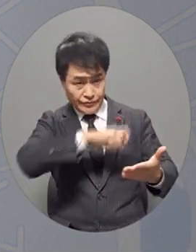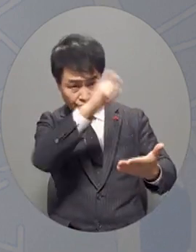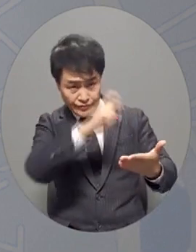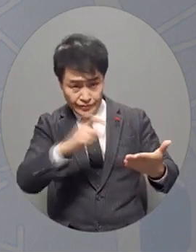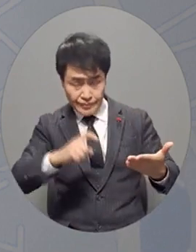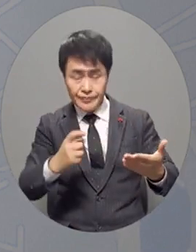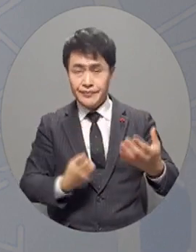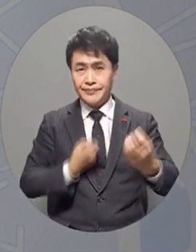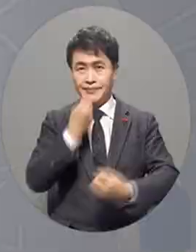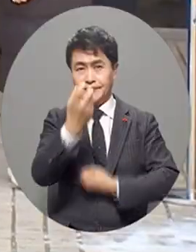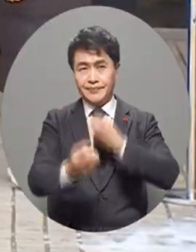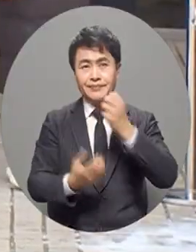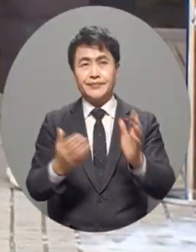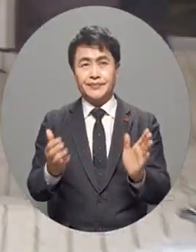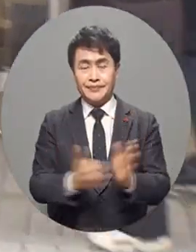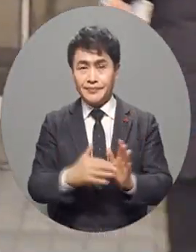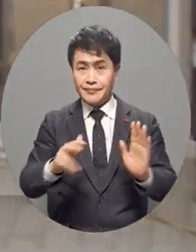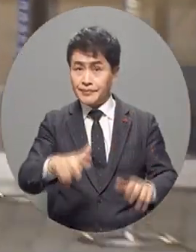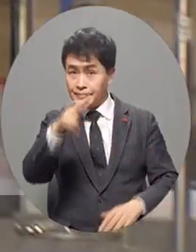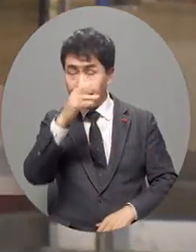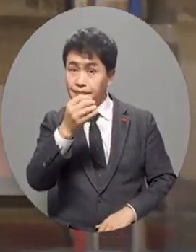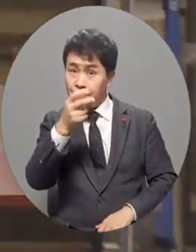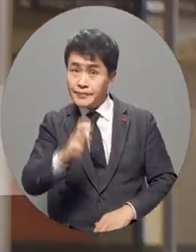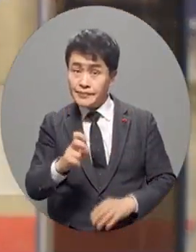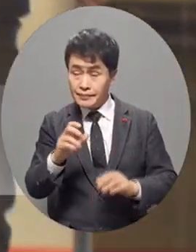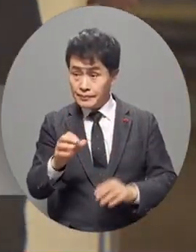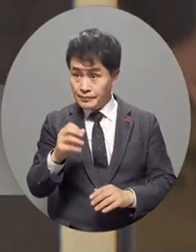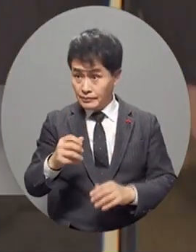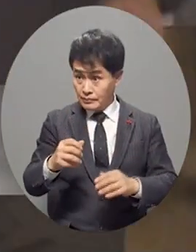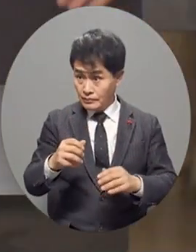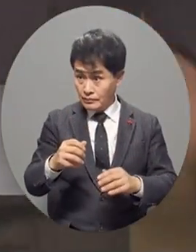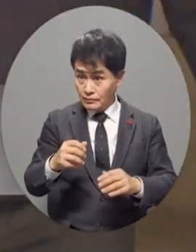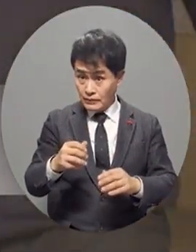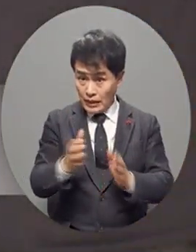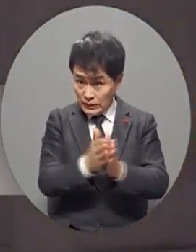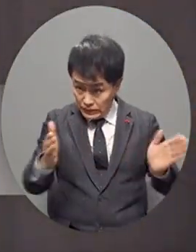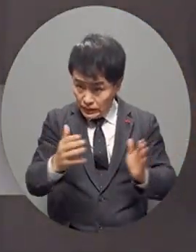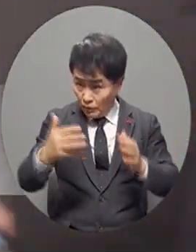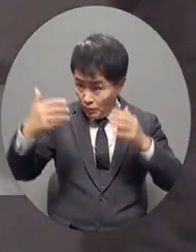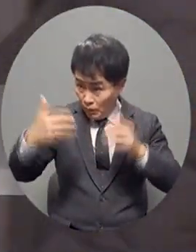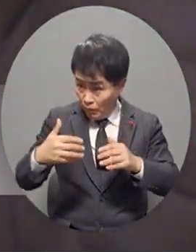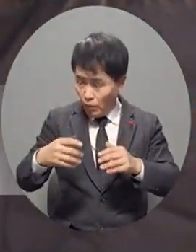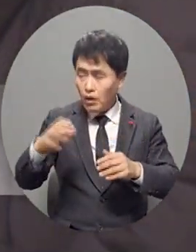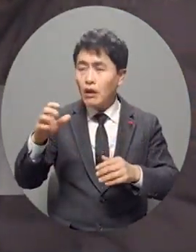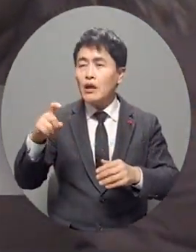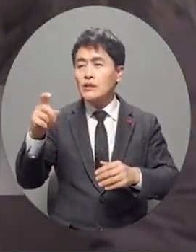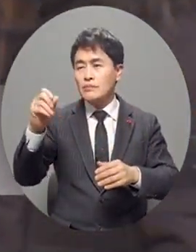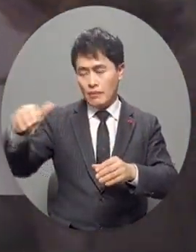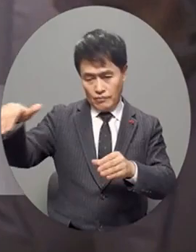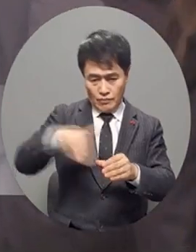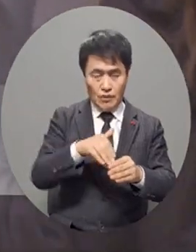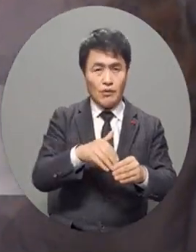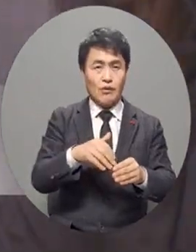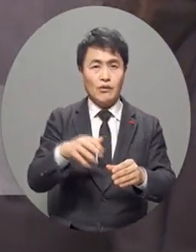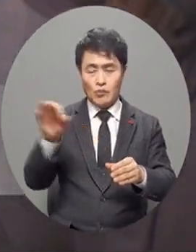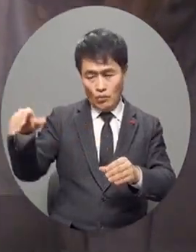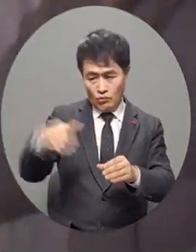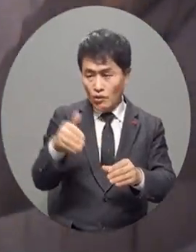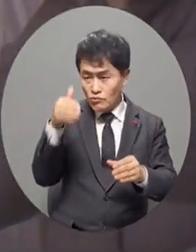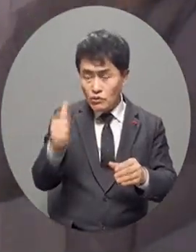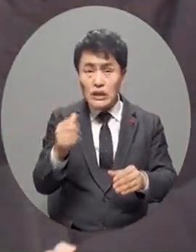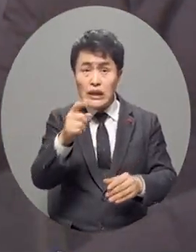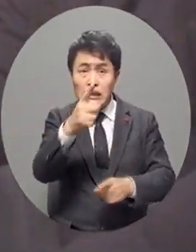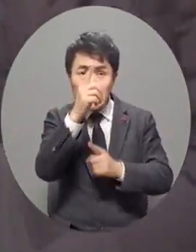저질렀다고 진술했습니다. 경찰은 임 씨에게 착수금 명목으로 10만 원을 송금한 계좌를 추적해 계좌 주인과 이 팀장이 같은